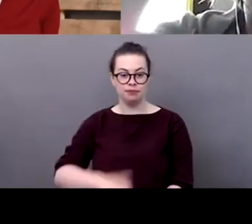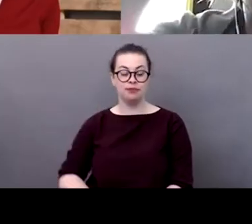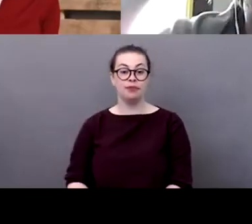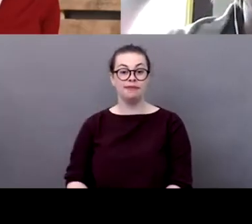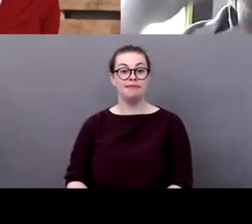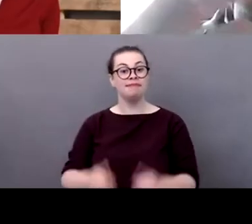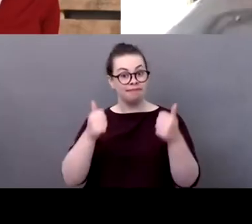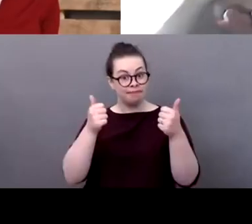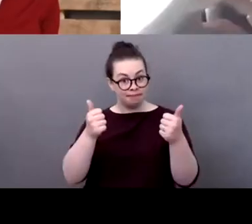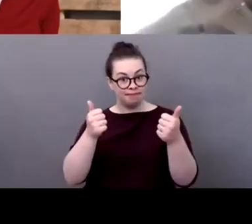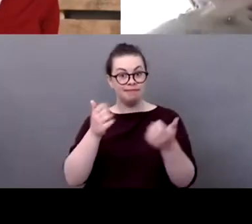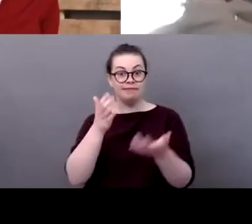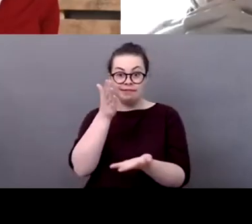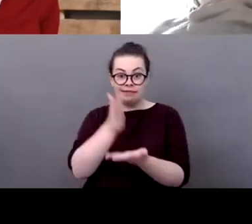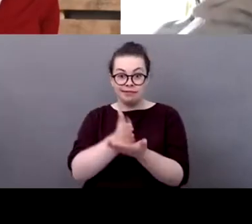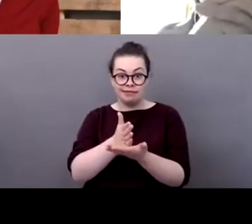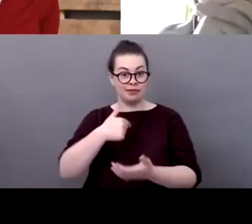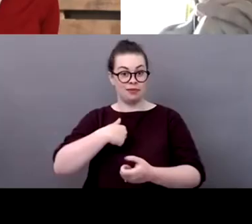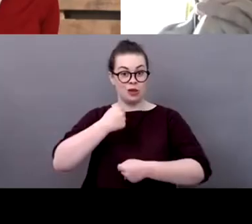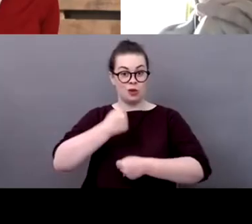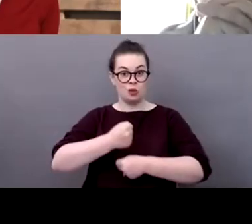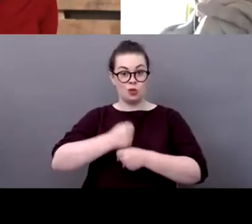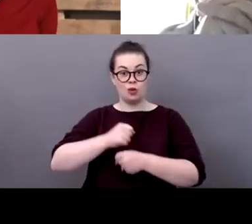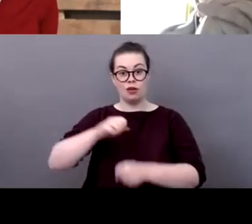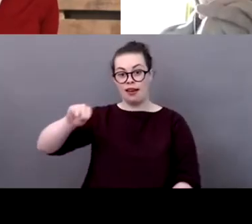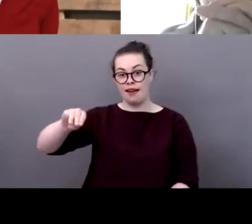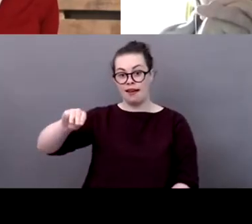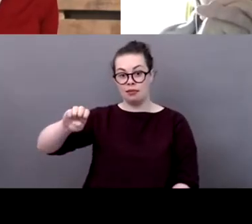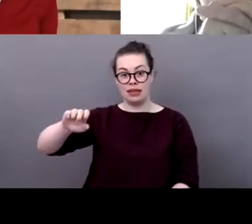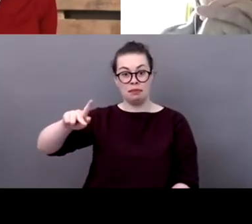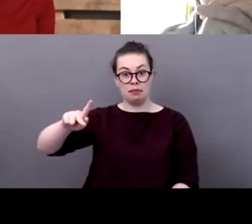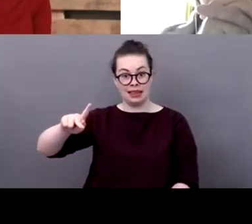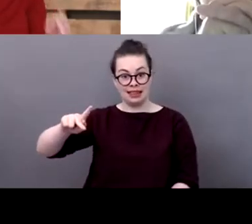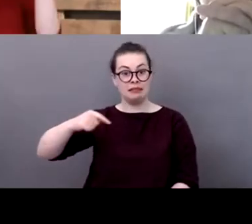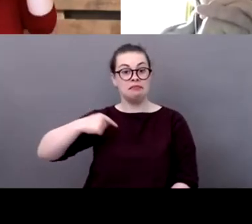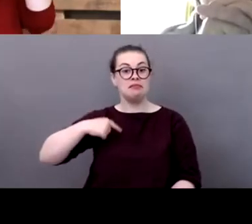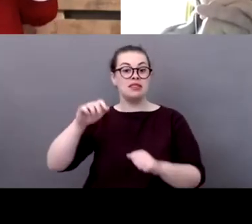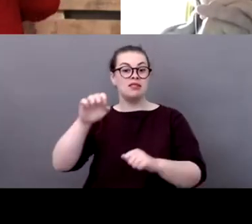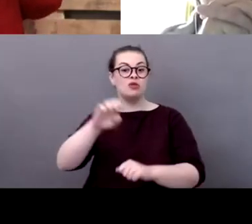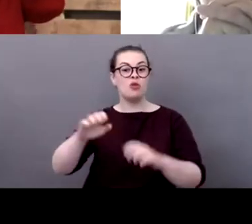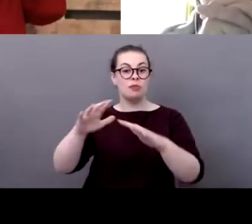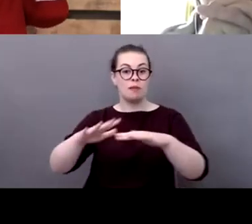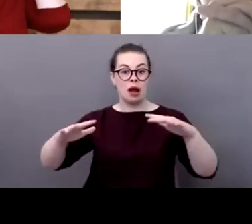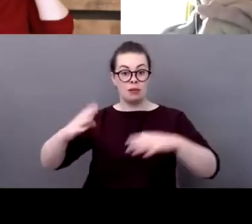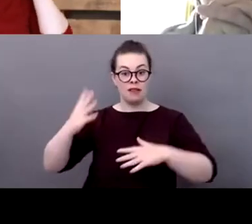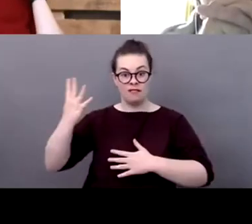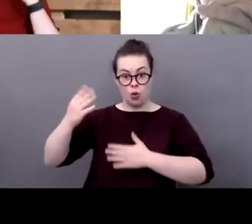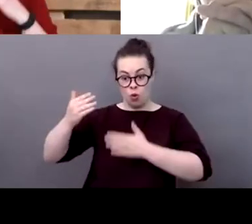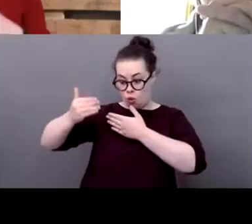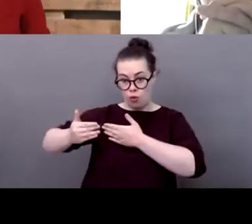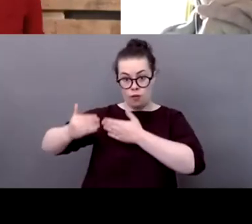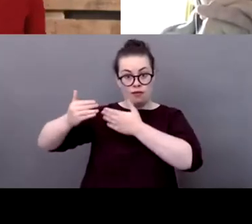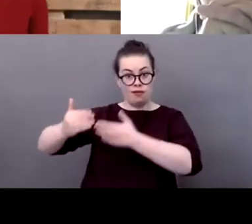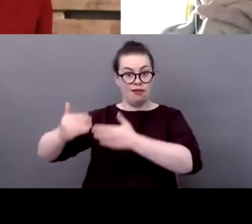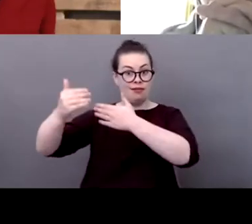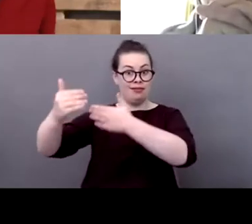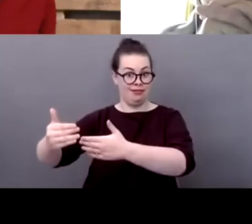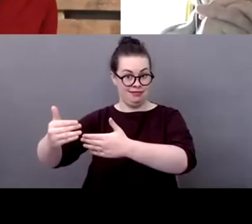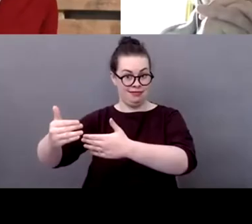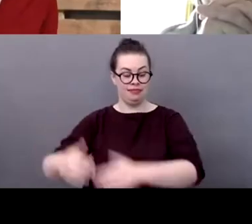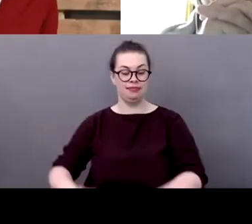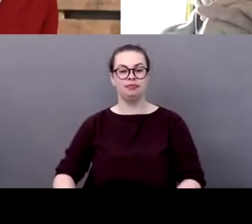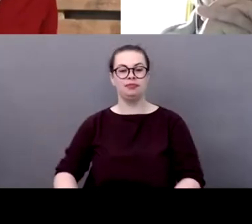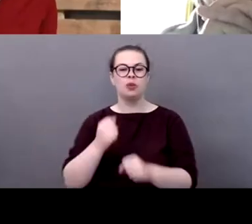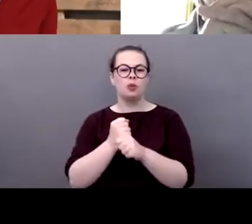Alors mes matières de prédilection, c'est l'agriculture, ça a été le marché intérieur, maintenant c'est le développement. Mais je suis ici au titre